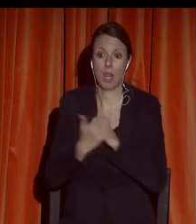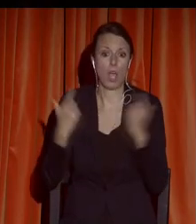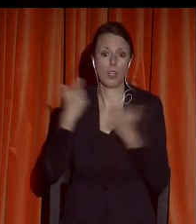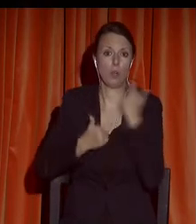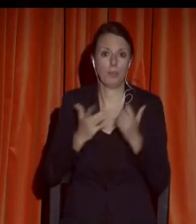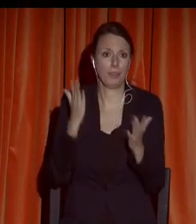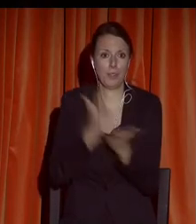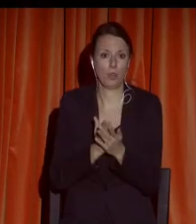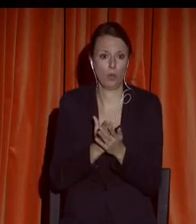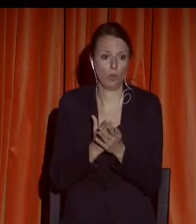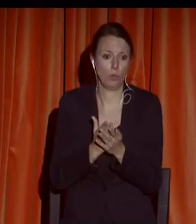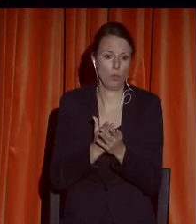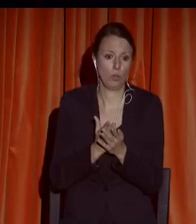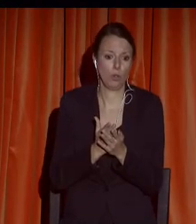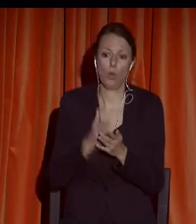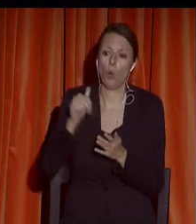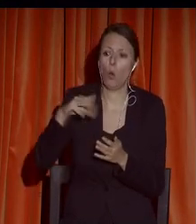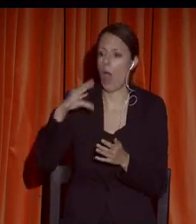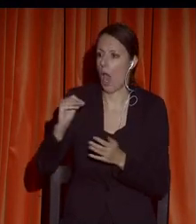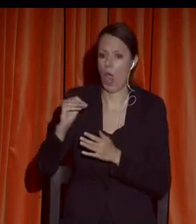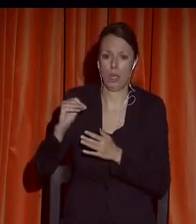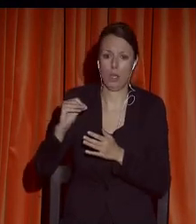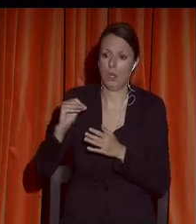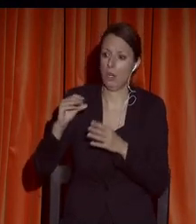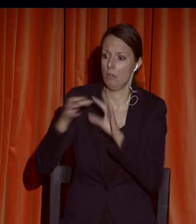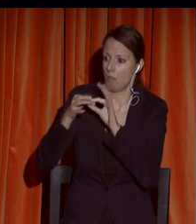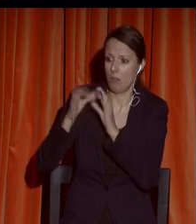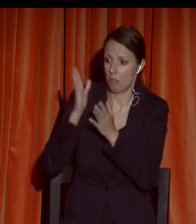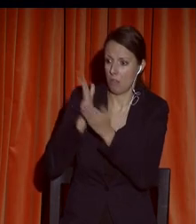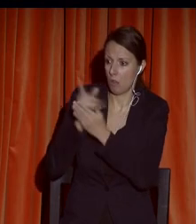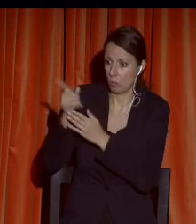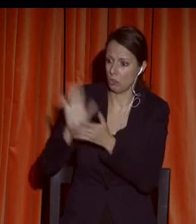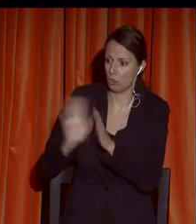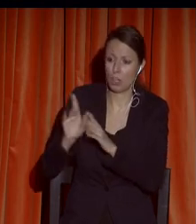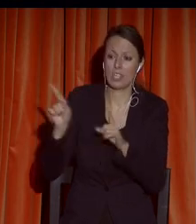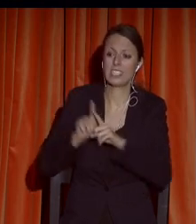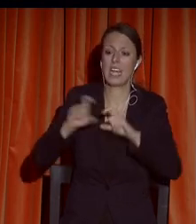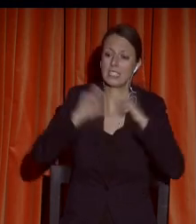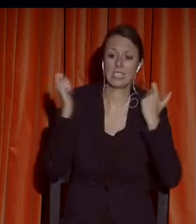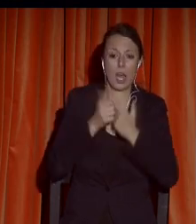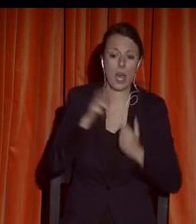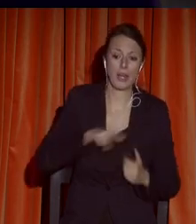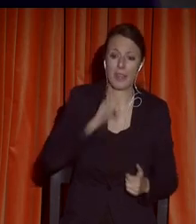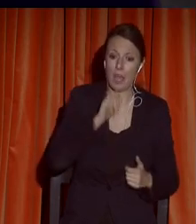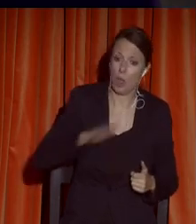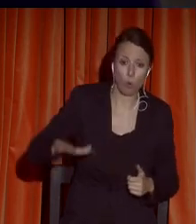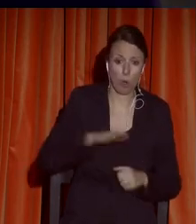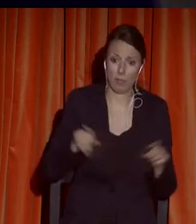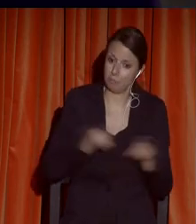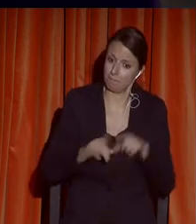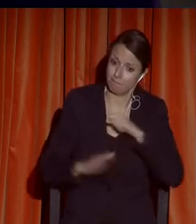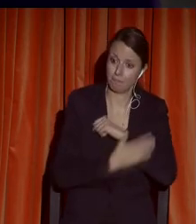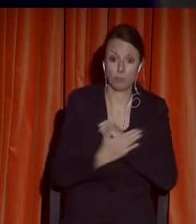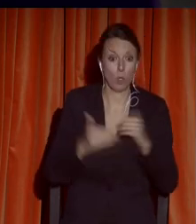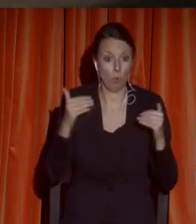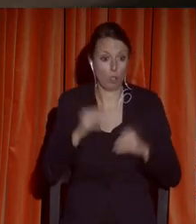tylko i wyłącznie do Unii Europejskiej, ale także właśnie do Rady Europy, także być może do wzmocnienia